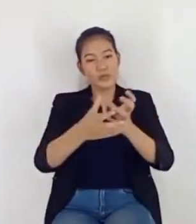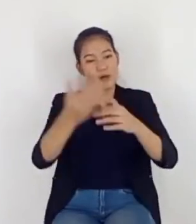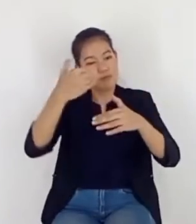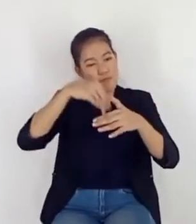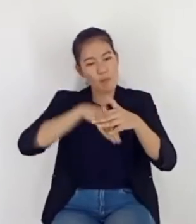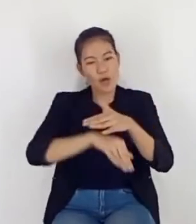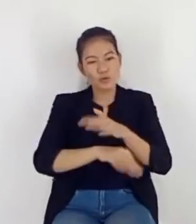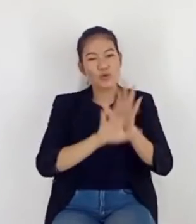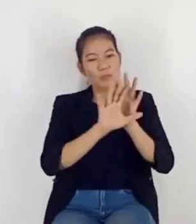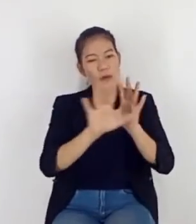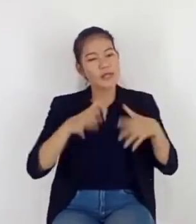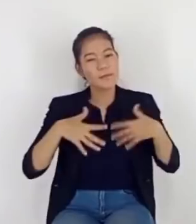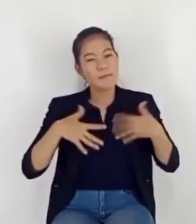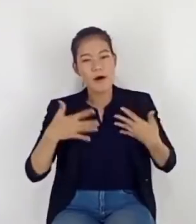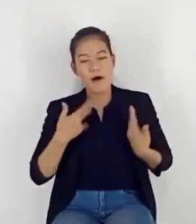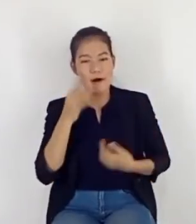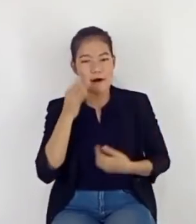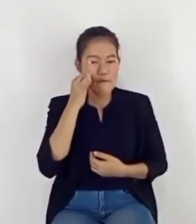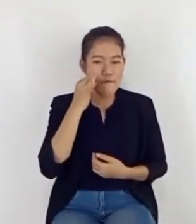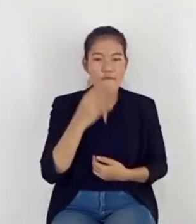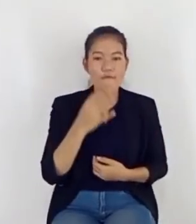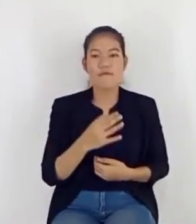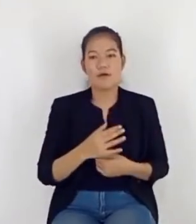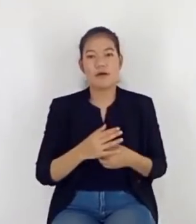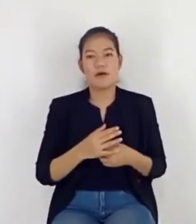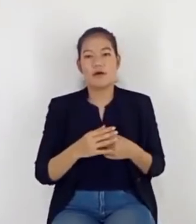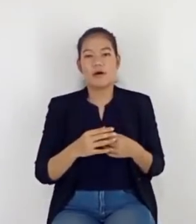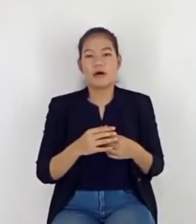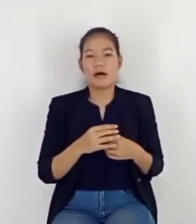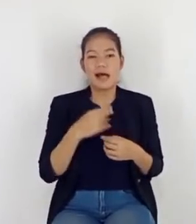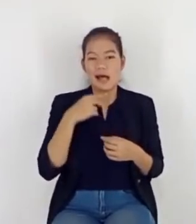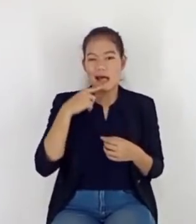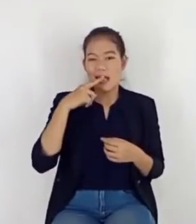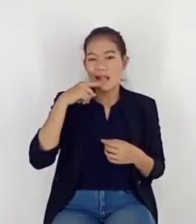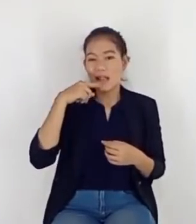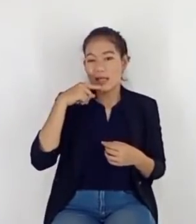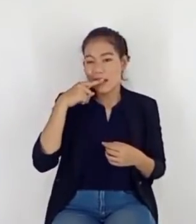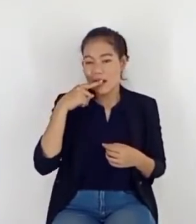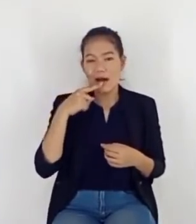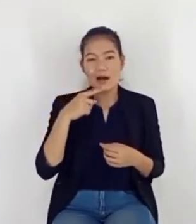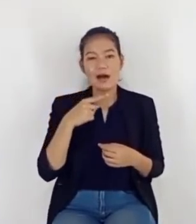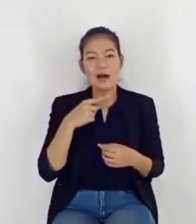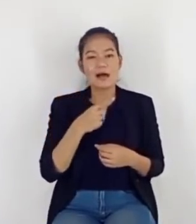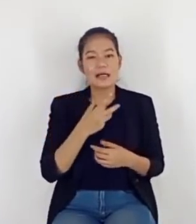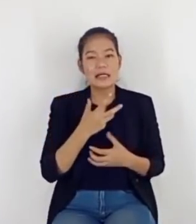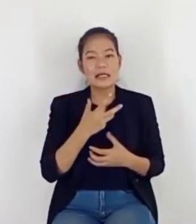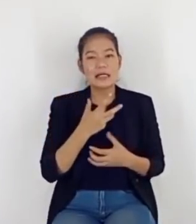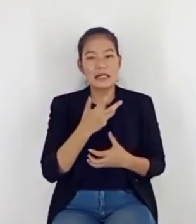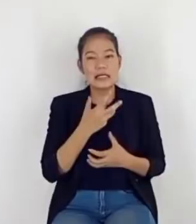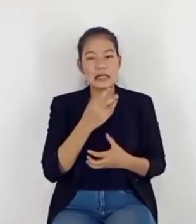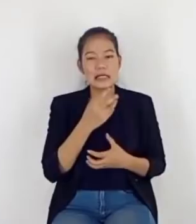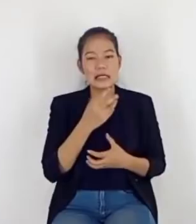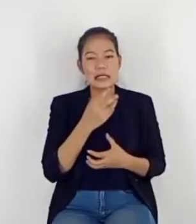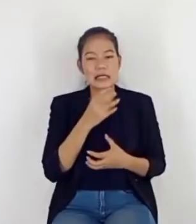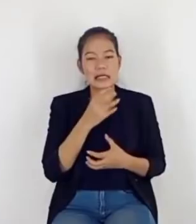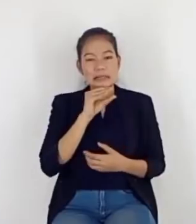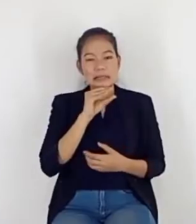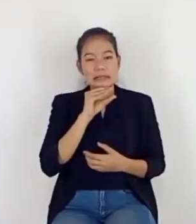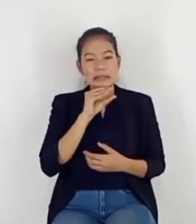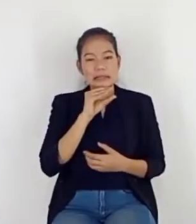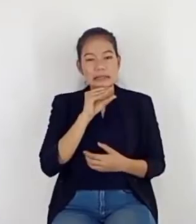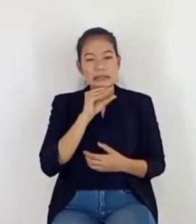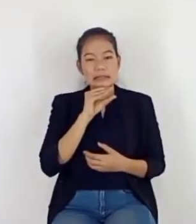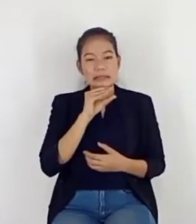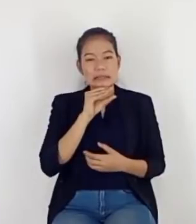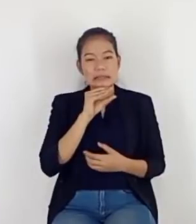dan penghiburan kata, lidah dan bibir kami tercekat, berat untuk mengucapkan